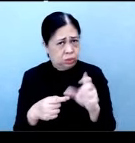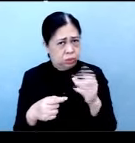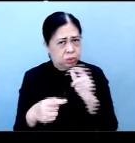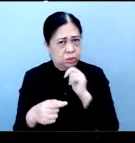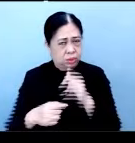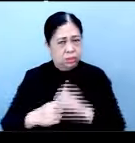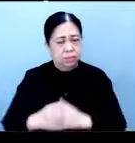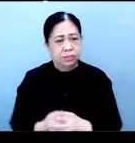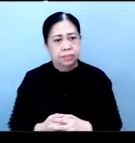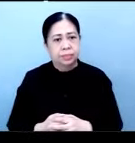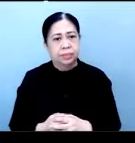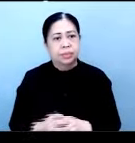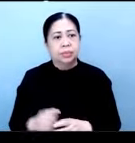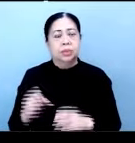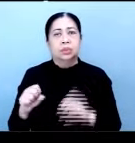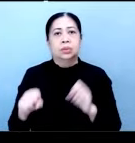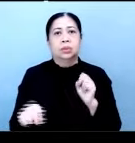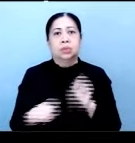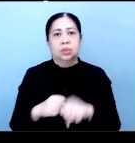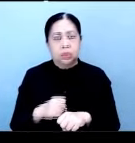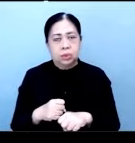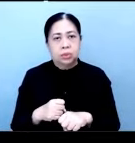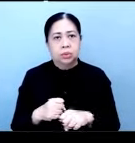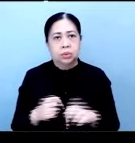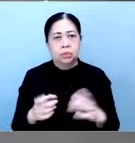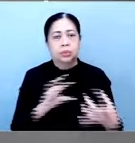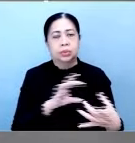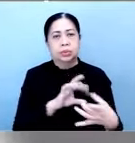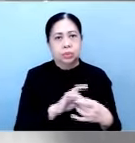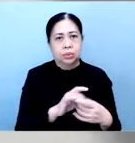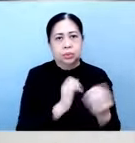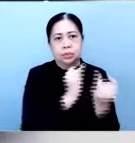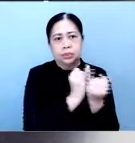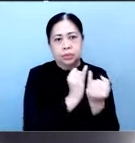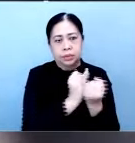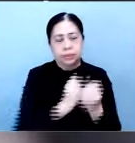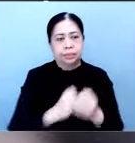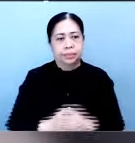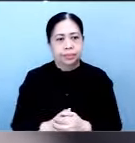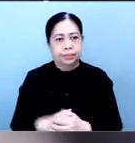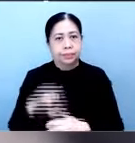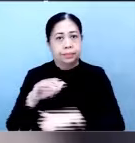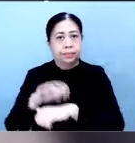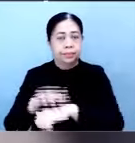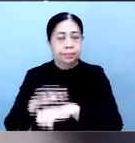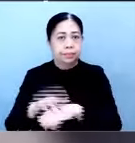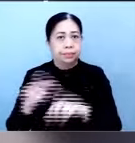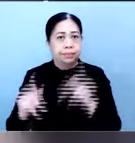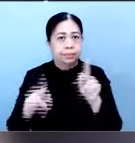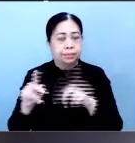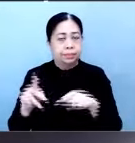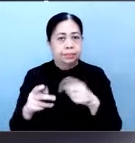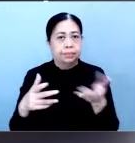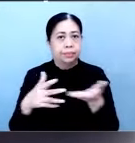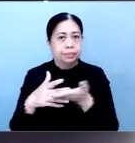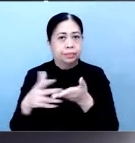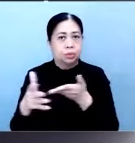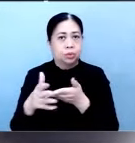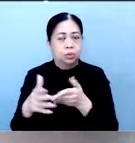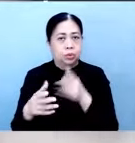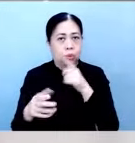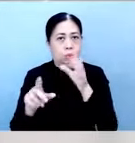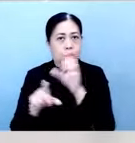authentic So nag Nakipag ti up sa atin ng ph health babala rin ng mga autoridad makakasuhan din ang mga